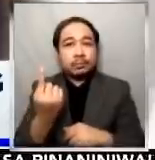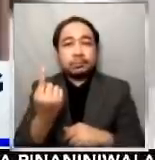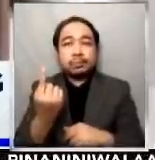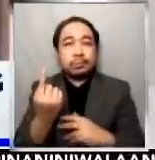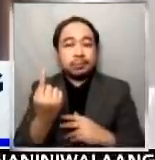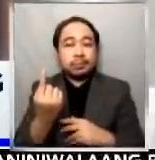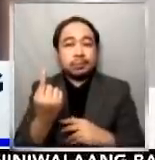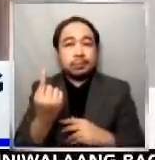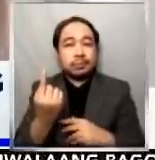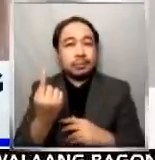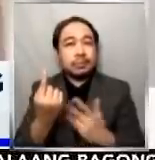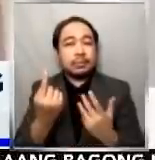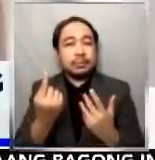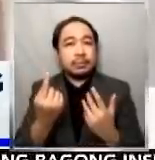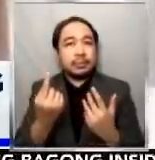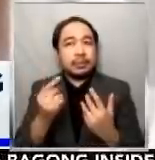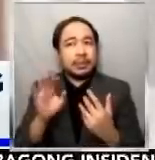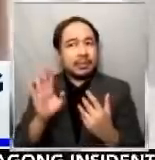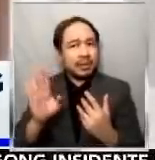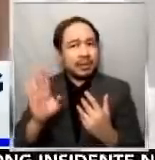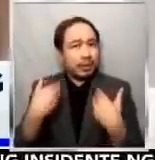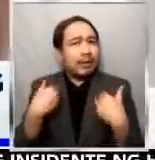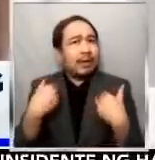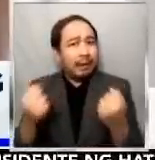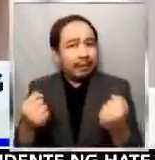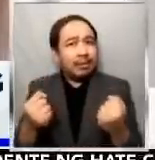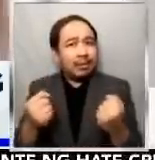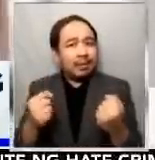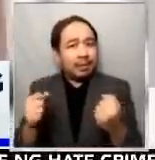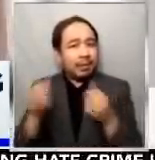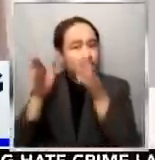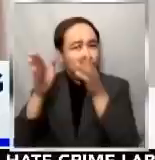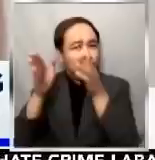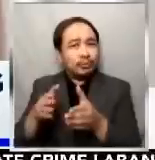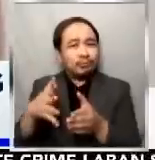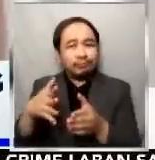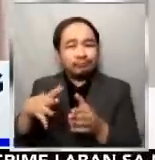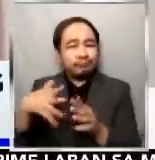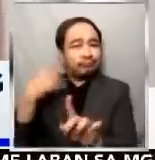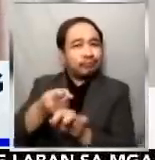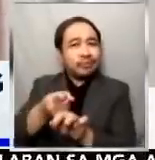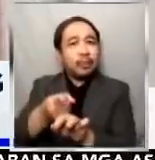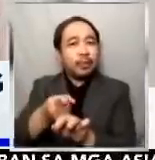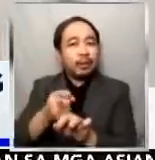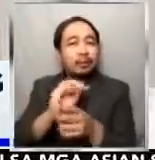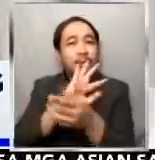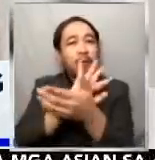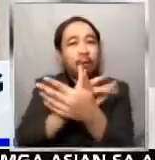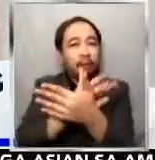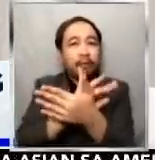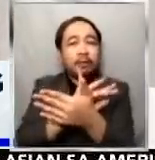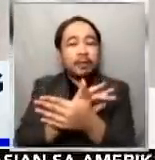malakas na katawan tatamaan ng COVID. Kaya